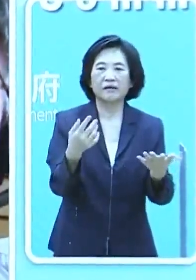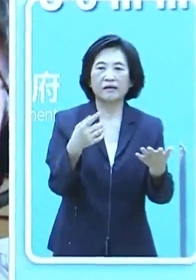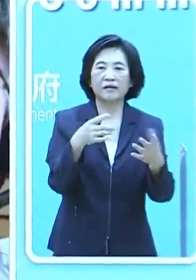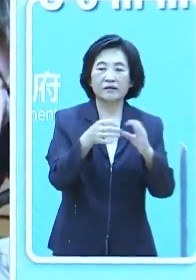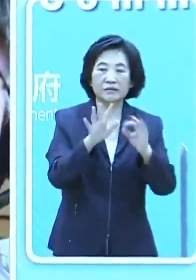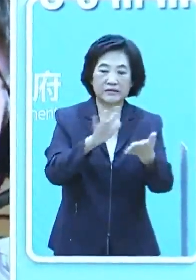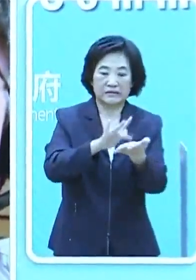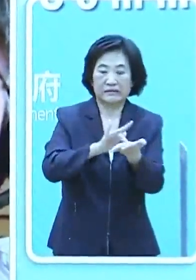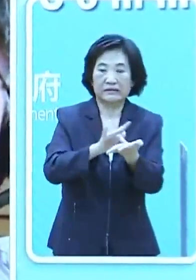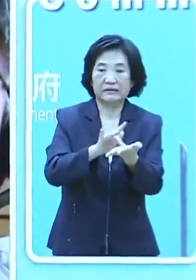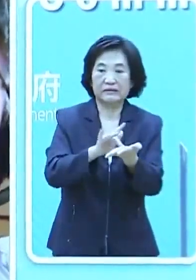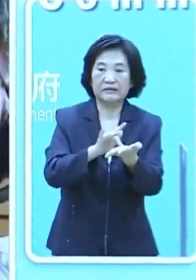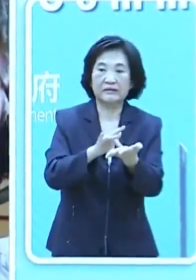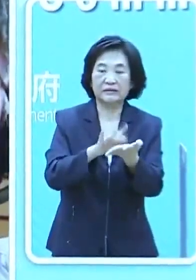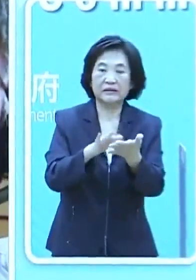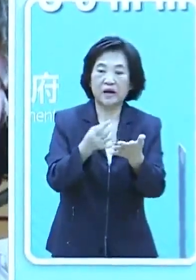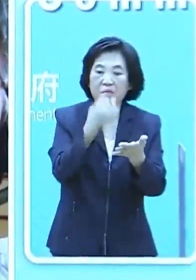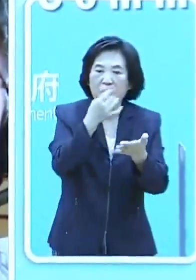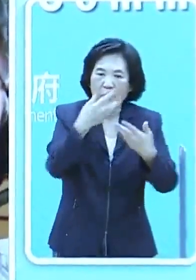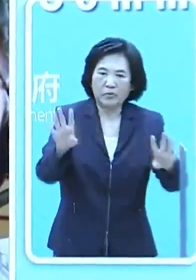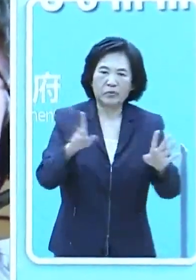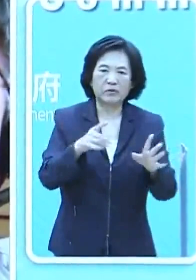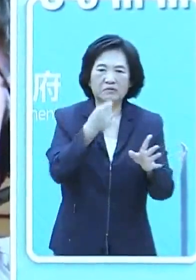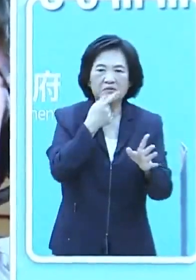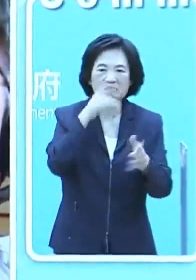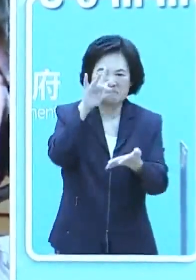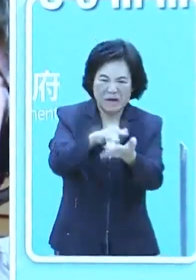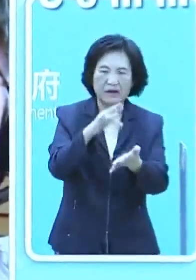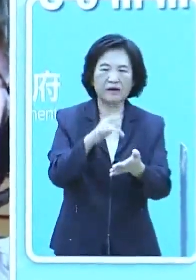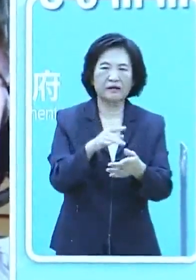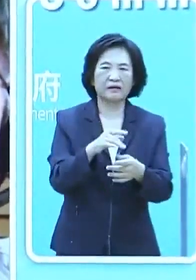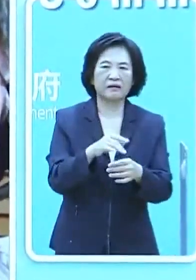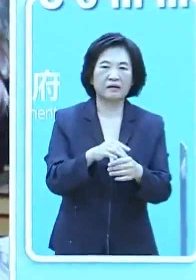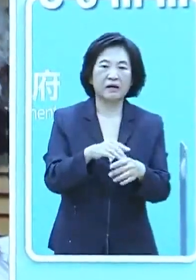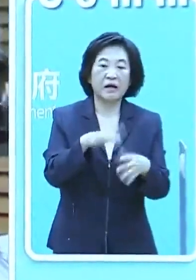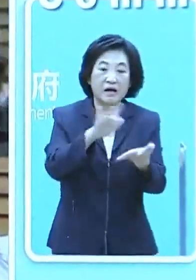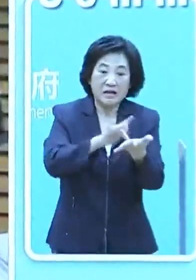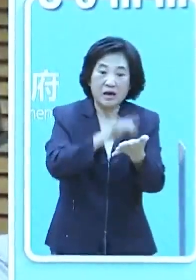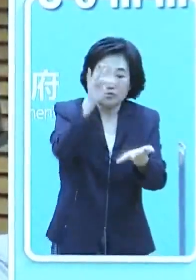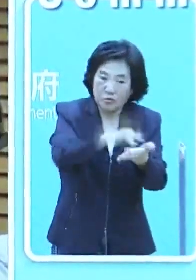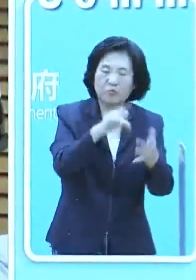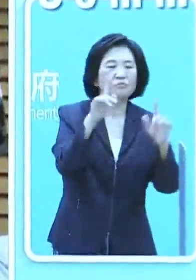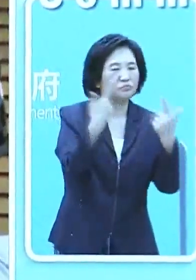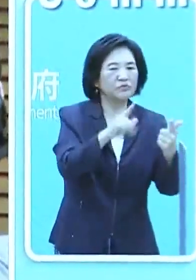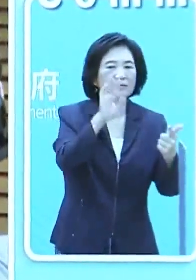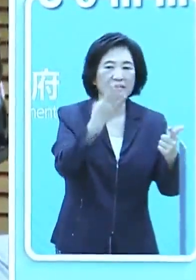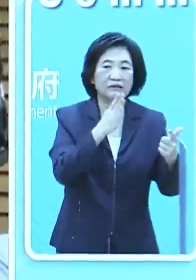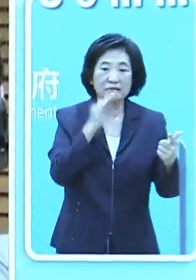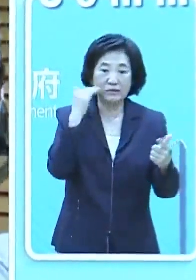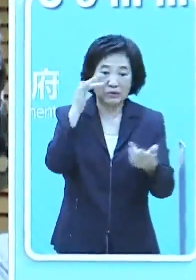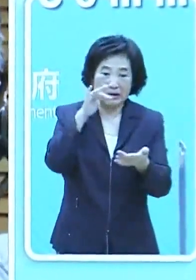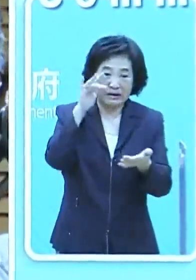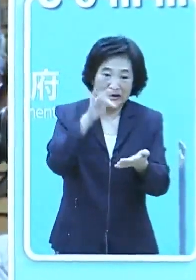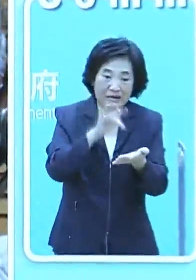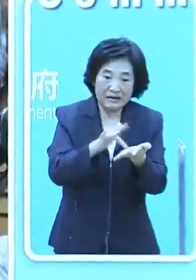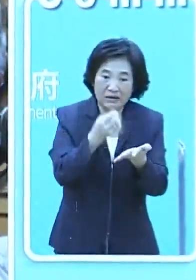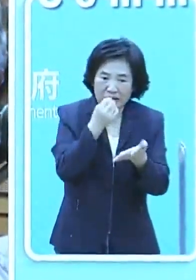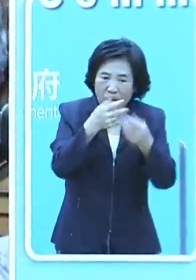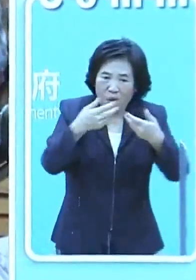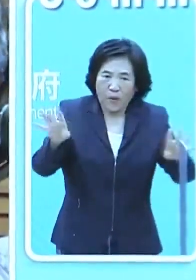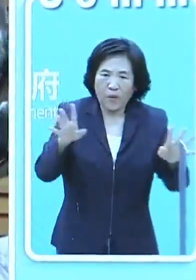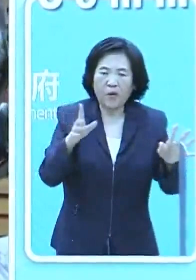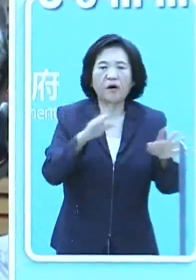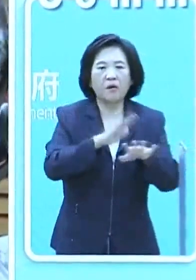是。药吃多了都是毒药啊，药不是补药啊。所以跟我讲说这个抗病毒药是补药，当然不是